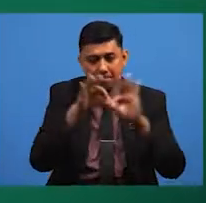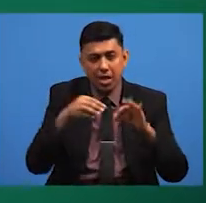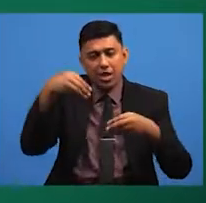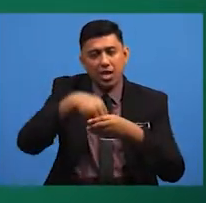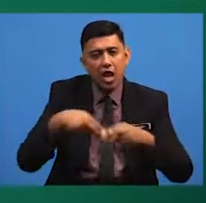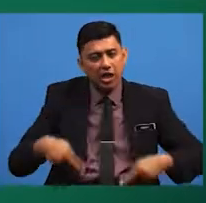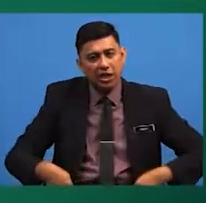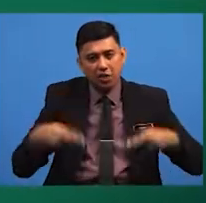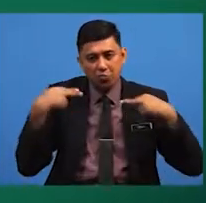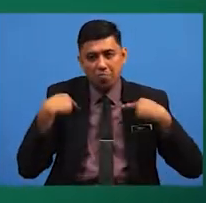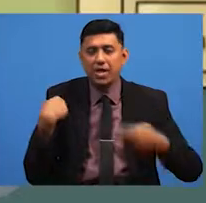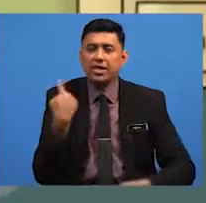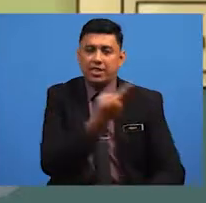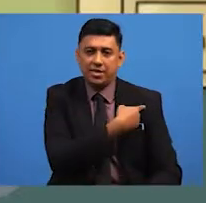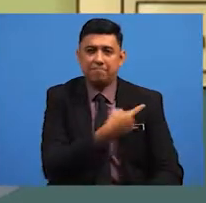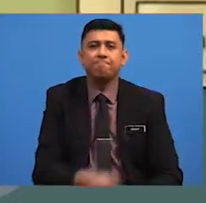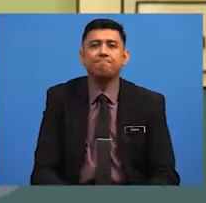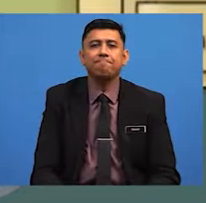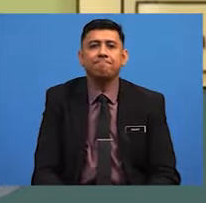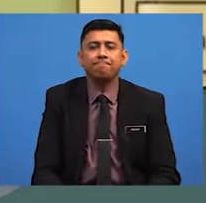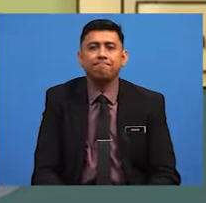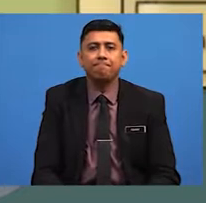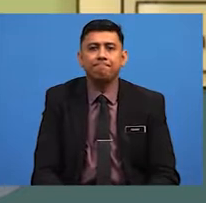dalam kehidupan kita baik